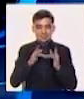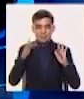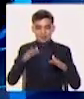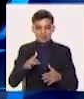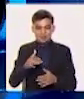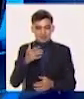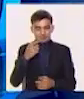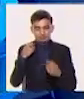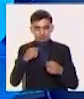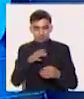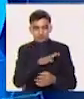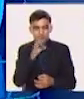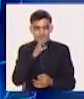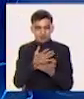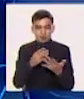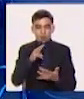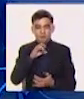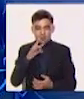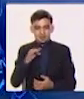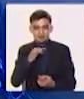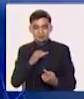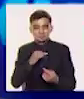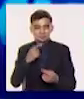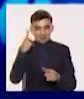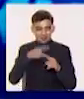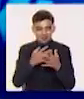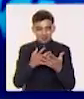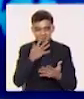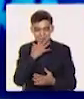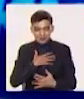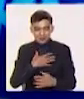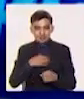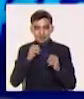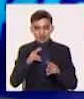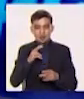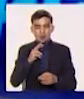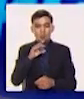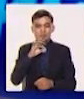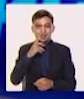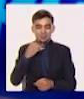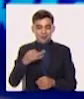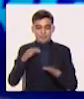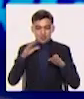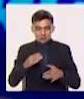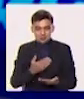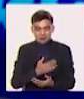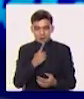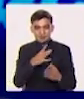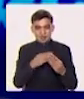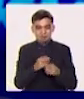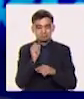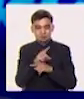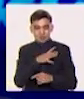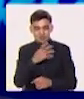самые востребованные медицинские товары и оборудование. Так, в Кустанае семья отдала аферистам за кислородный